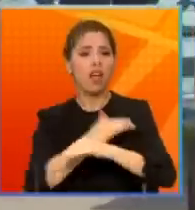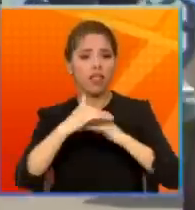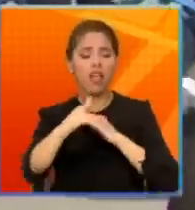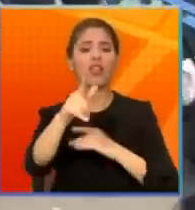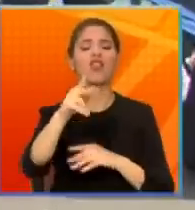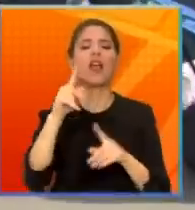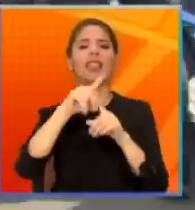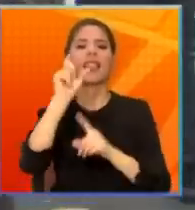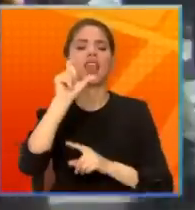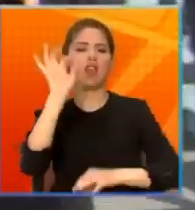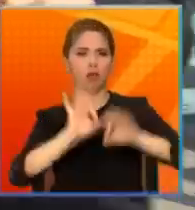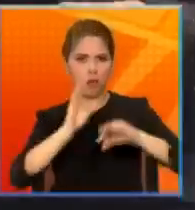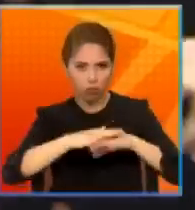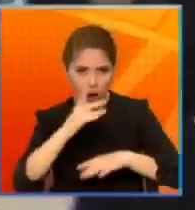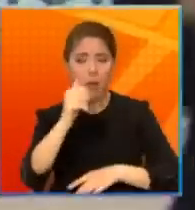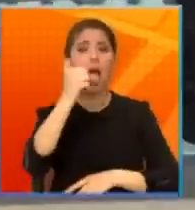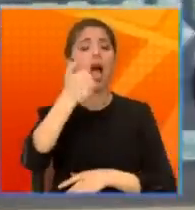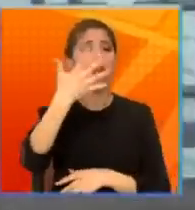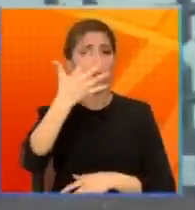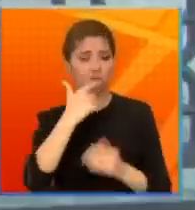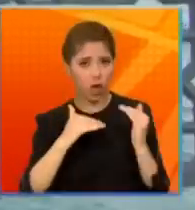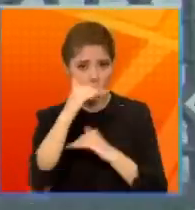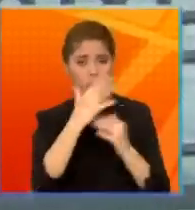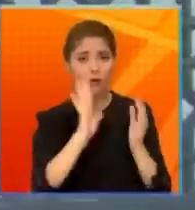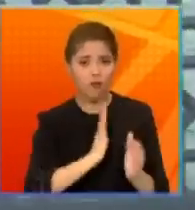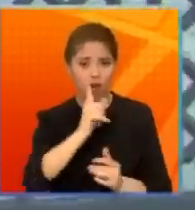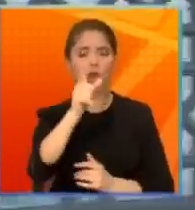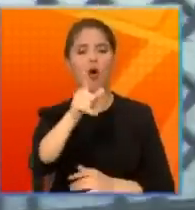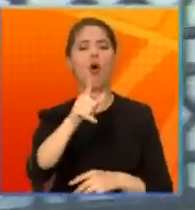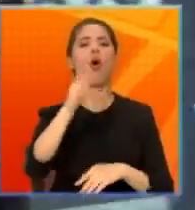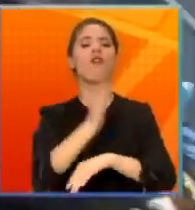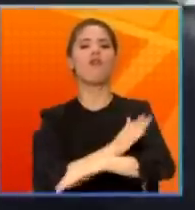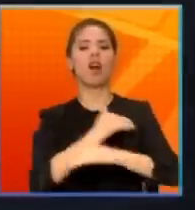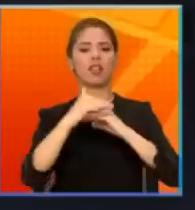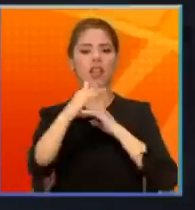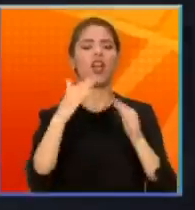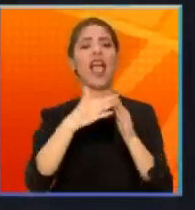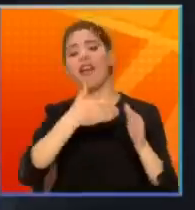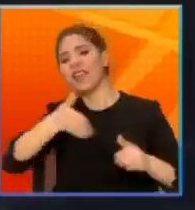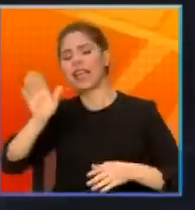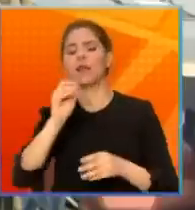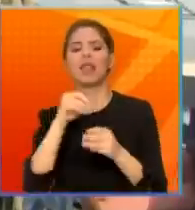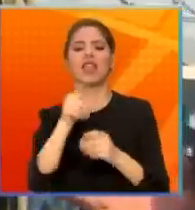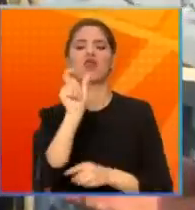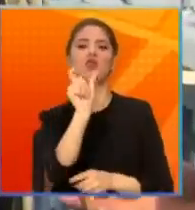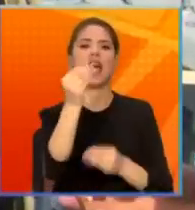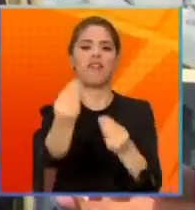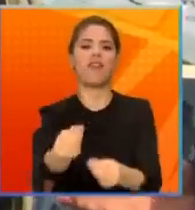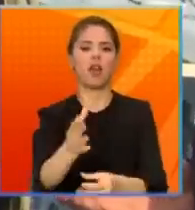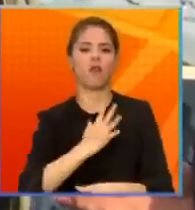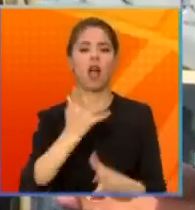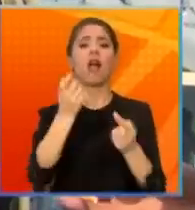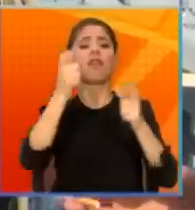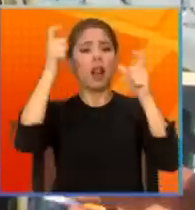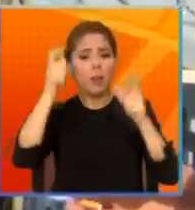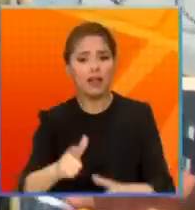kimlik kontrolünü yapıyor. Eğer 65 yaş üstü varsa işte o vatandaşları eve gitmesi için uyarıyor. Kalabalık